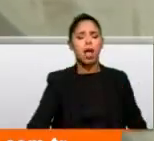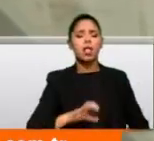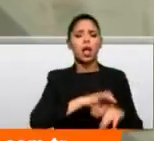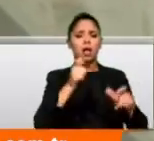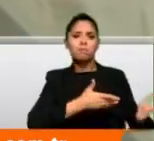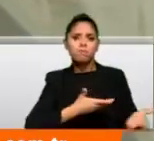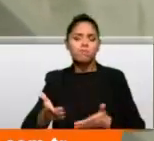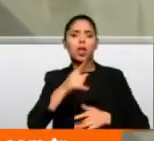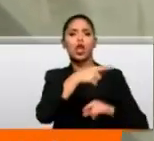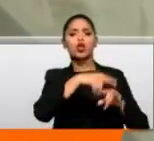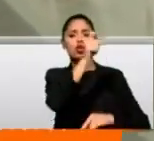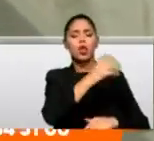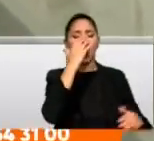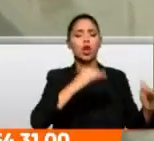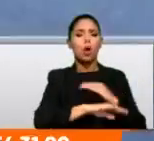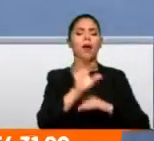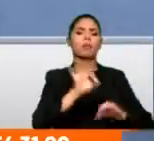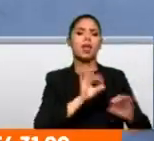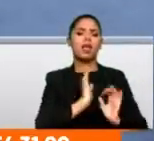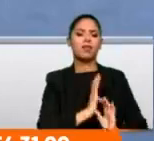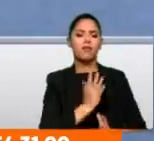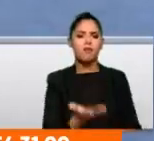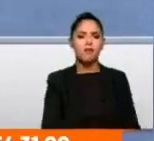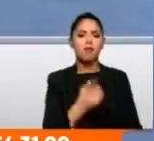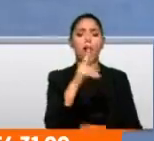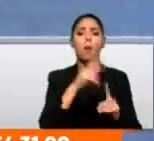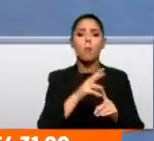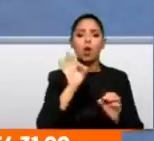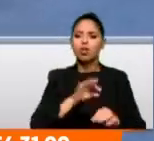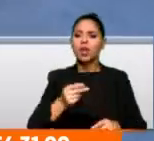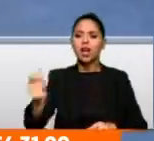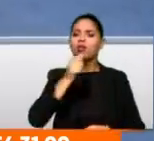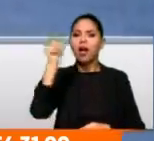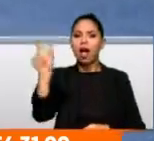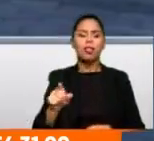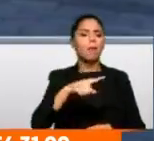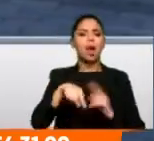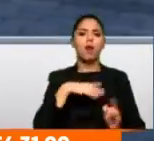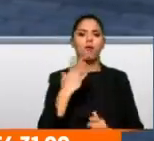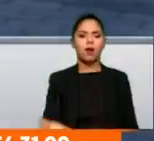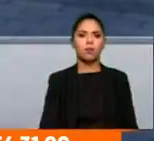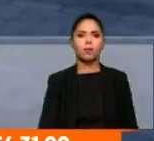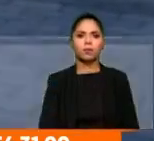kaldırılan Hüseyin Sezer'in yoğun bakımda tedavisi devam ediyor. Polis ise kaçan şüphelinin peşinde.